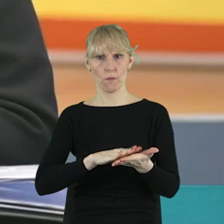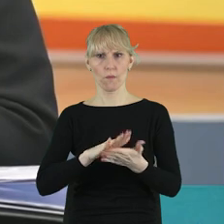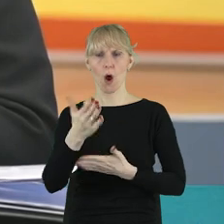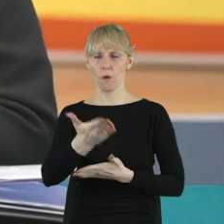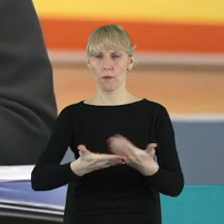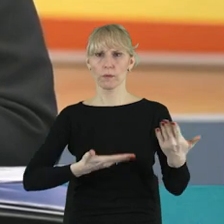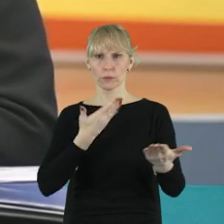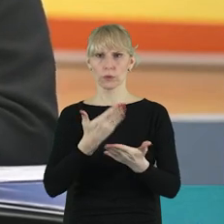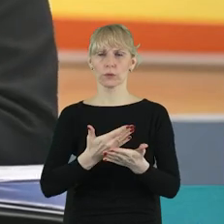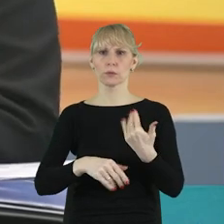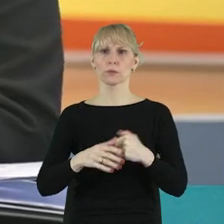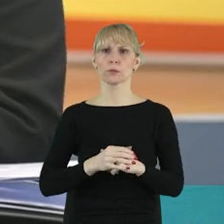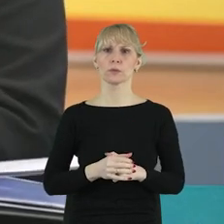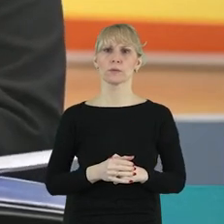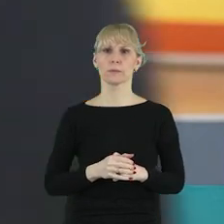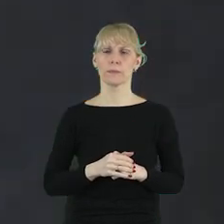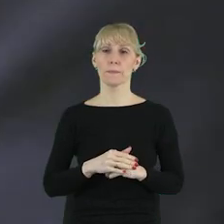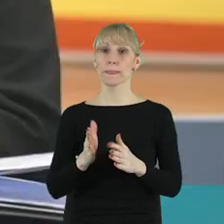Wojciechowski. Proszę bardzo, panie radny.